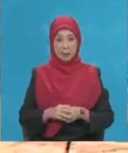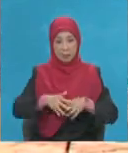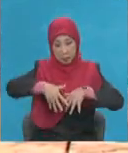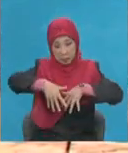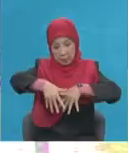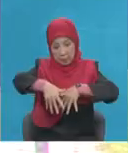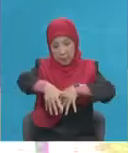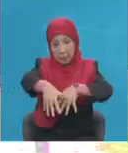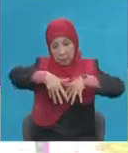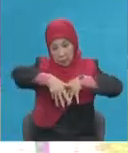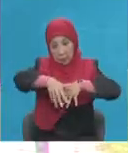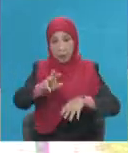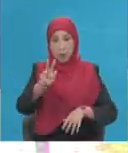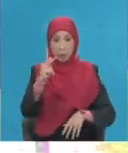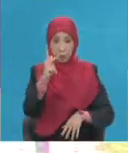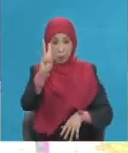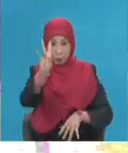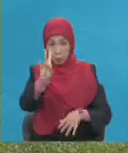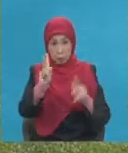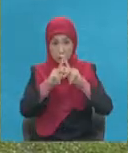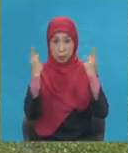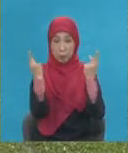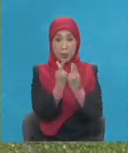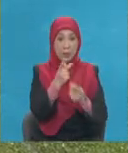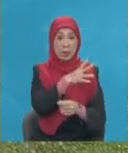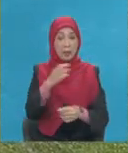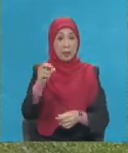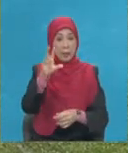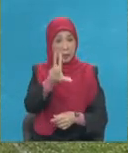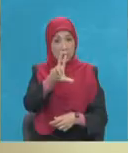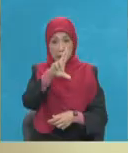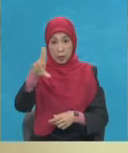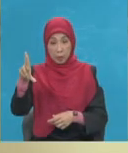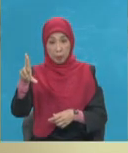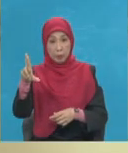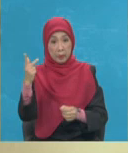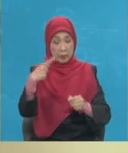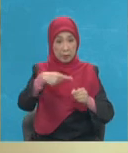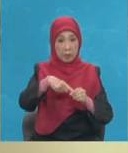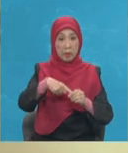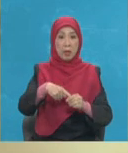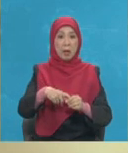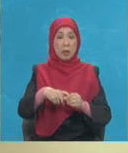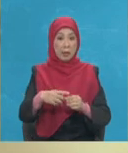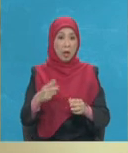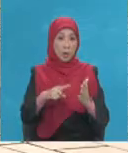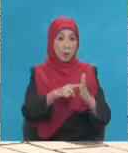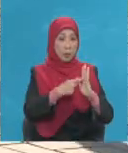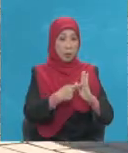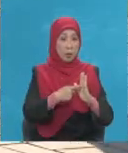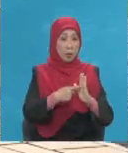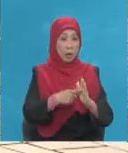Perbarisan lalu 7 kumpulan dengan keramaian lebih 3,900 peserta yang didahului oleh kumpulan